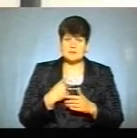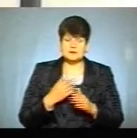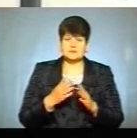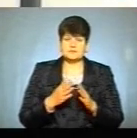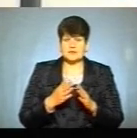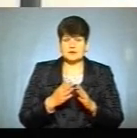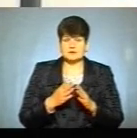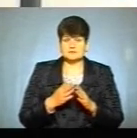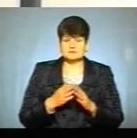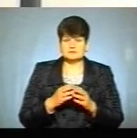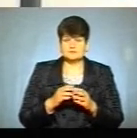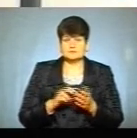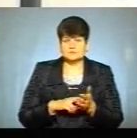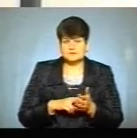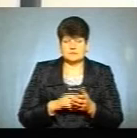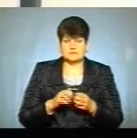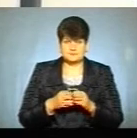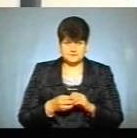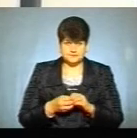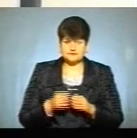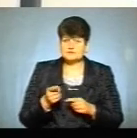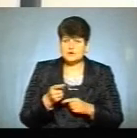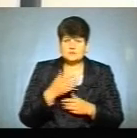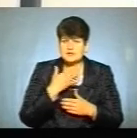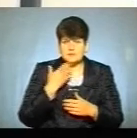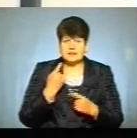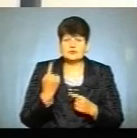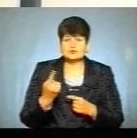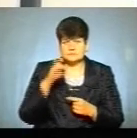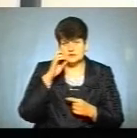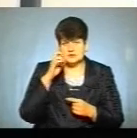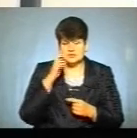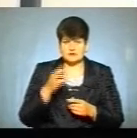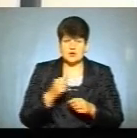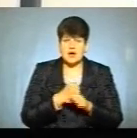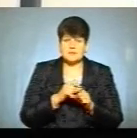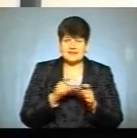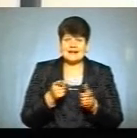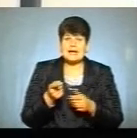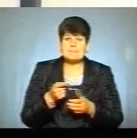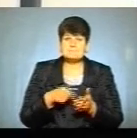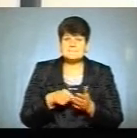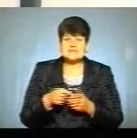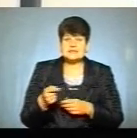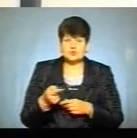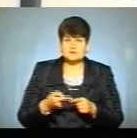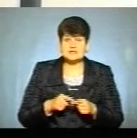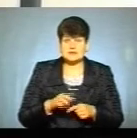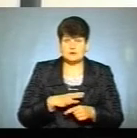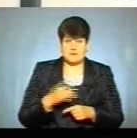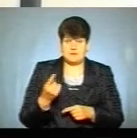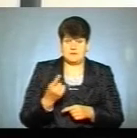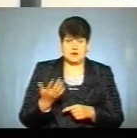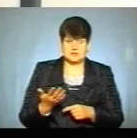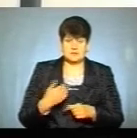від деяких загроз, тому що в Тернополі немає жодної комунальної аптеки міста Тернополя, і це була би перша. І просто